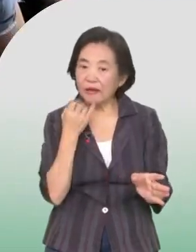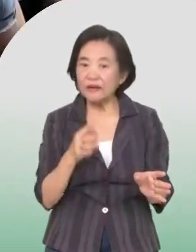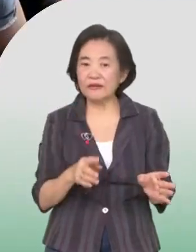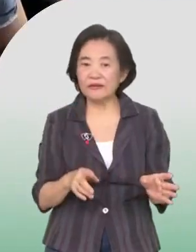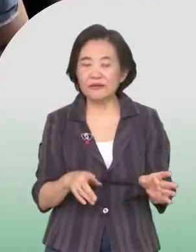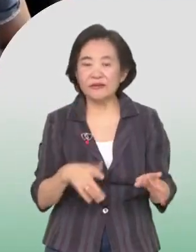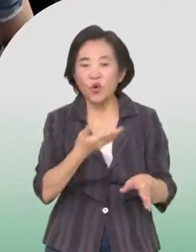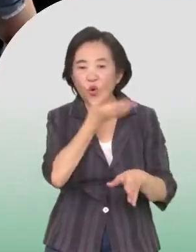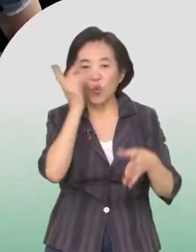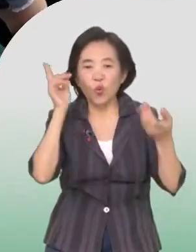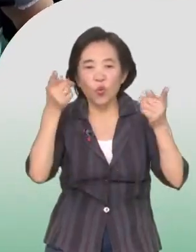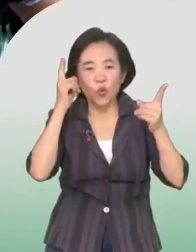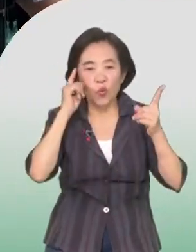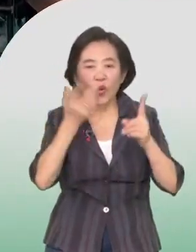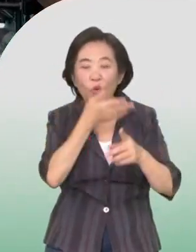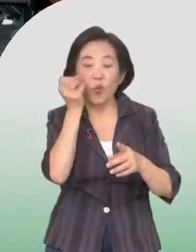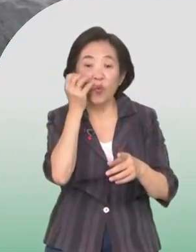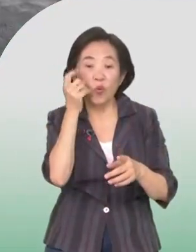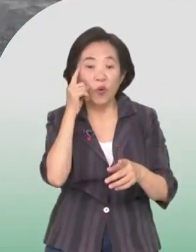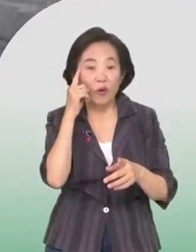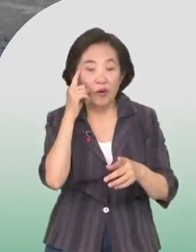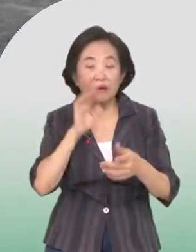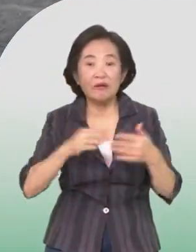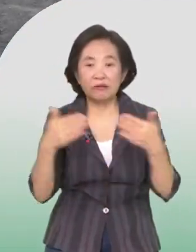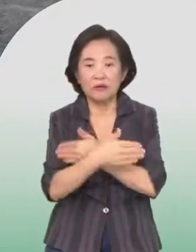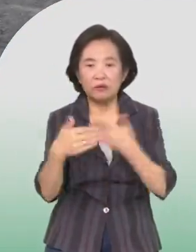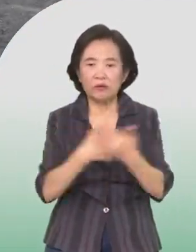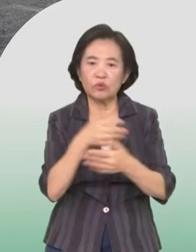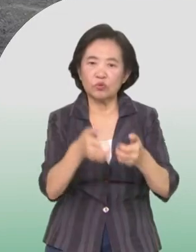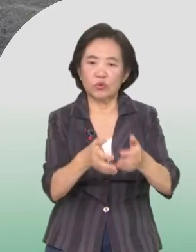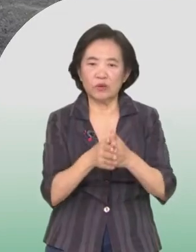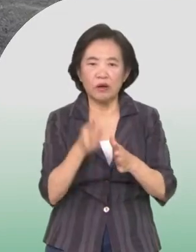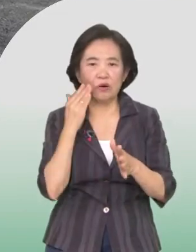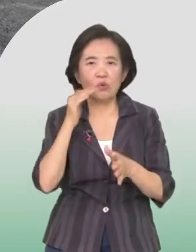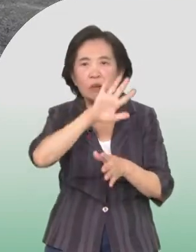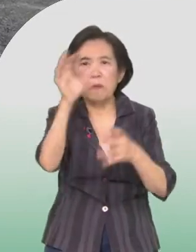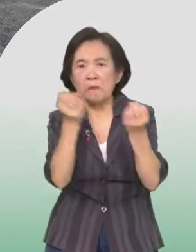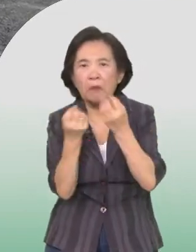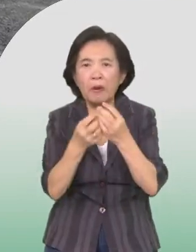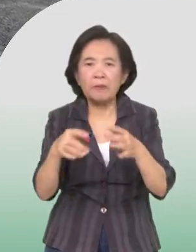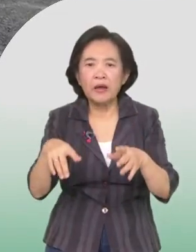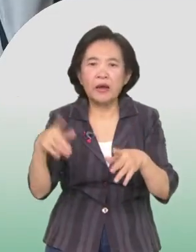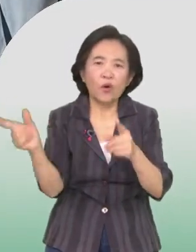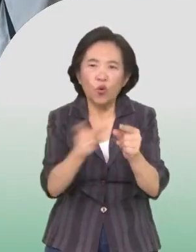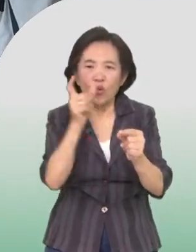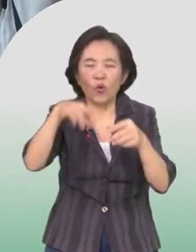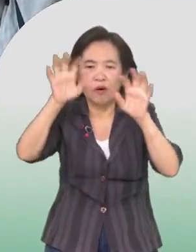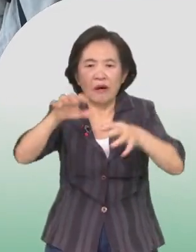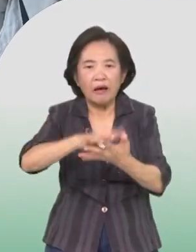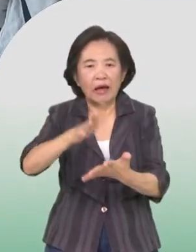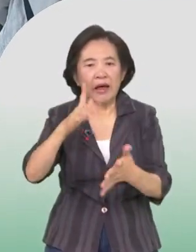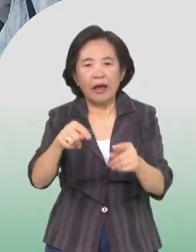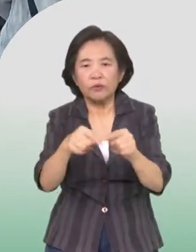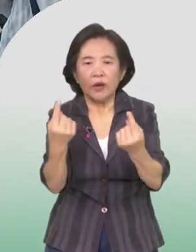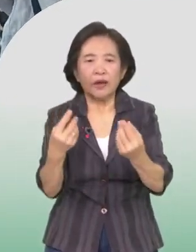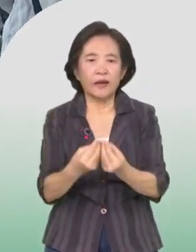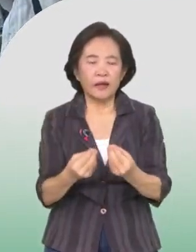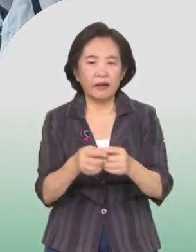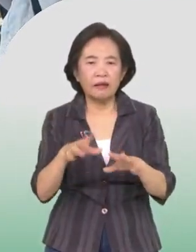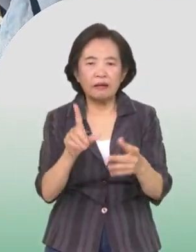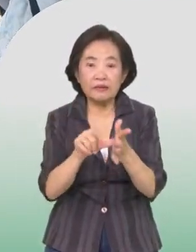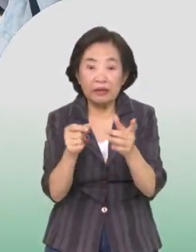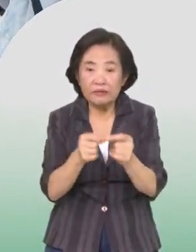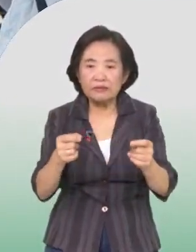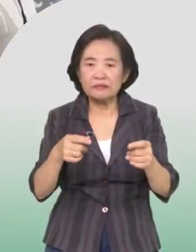则讲，交通是观光产业的关键。遇到天灾团体的时节，短期都无法恢复，呼吁相关的